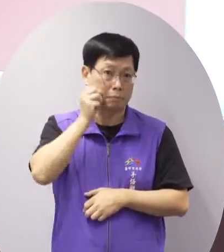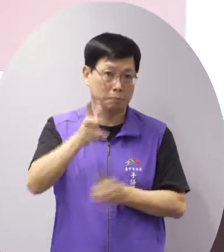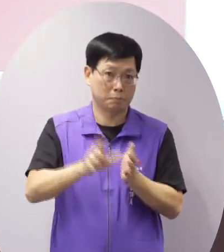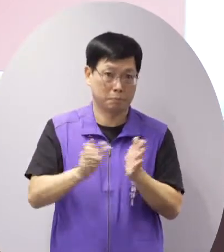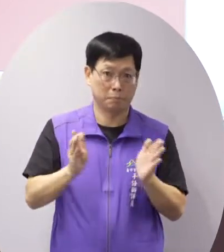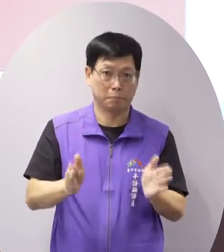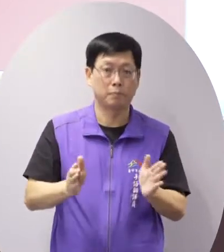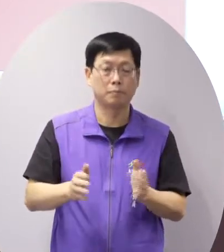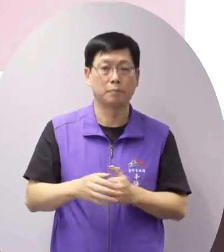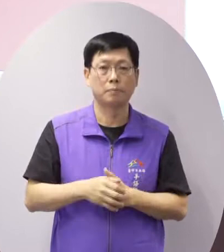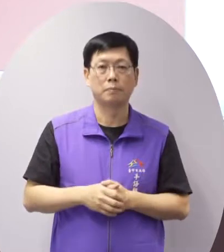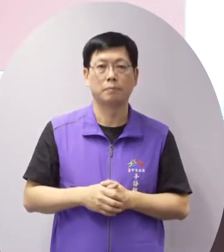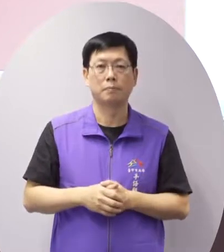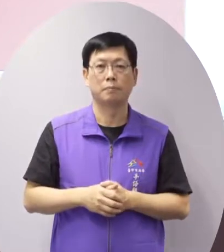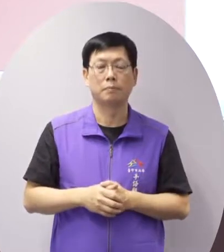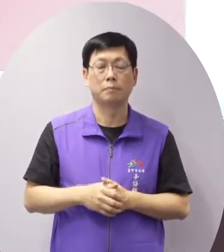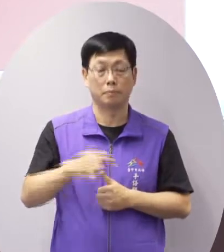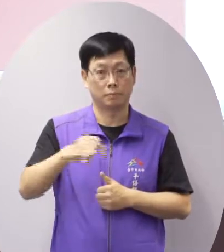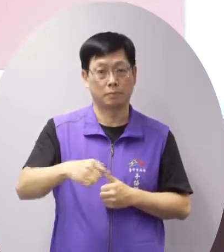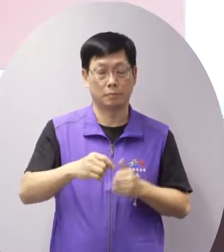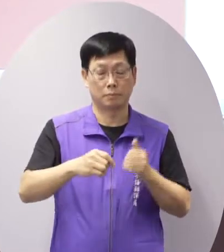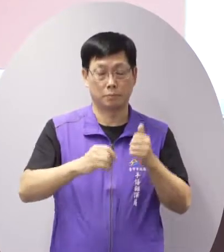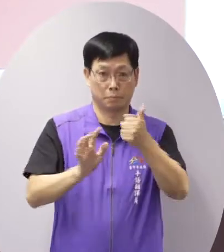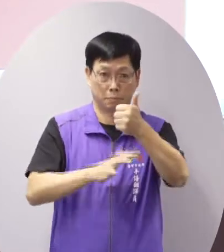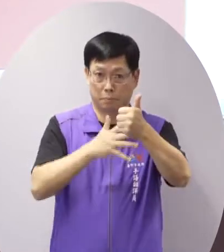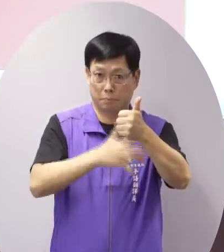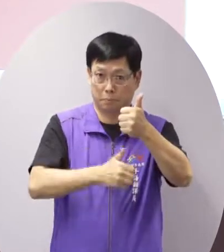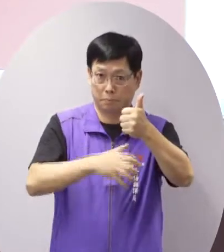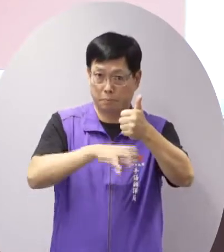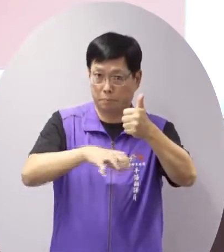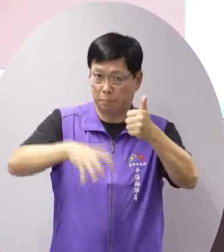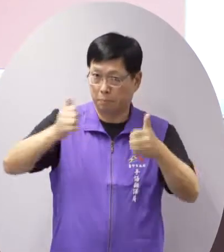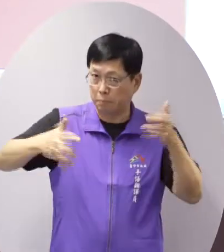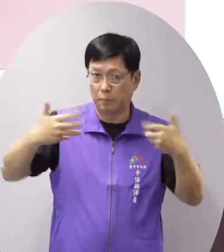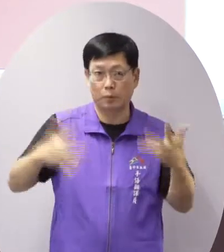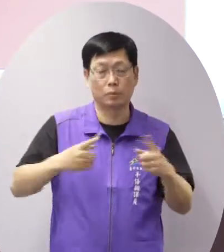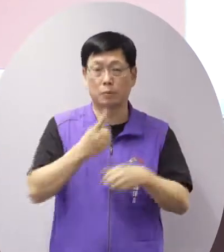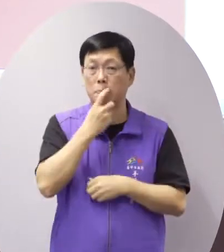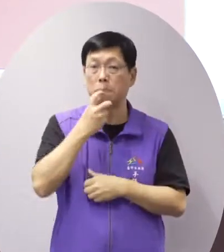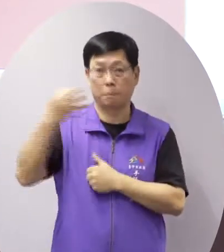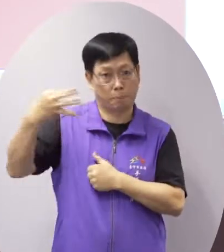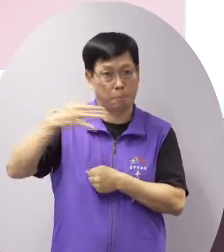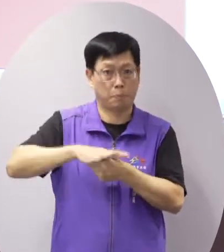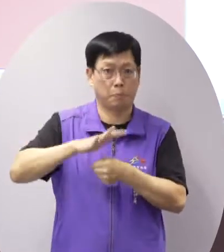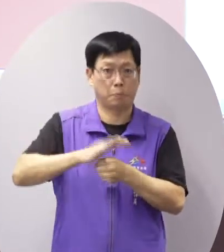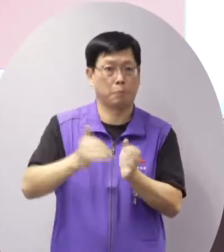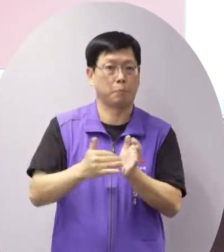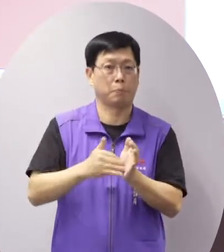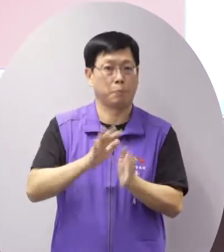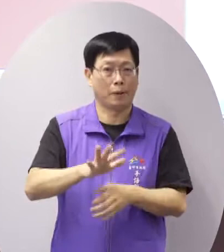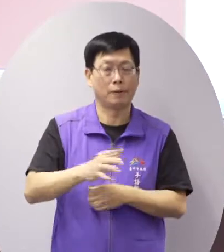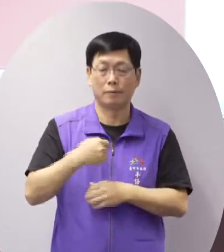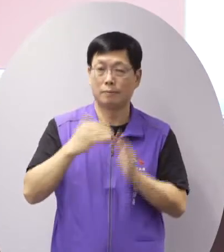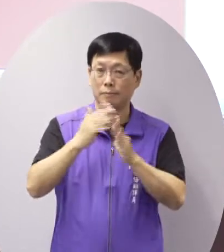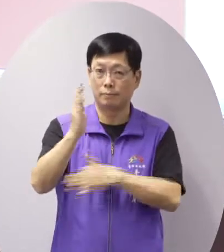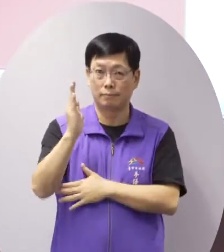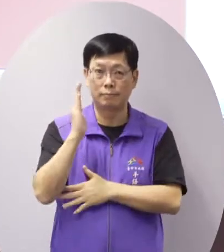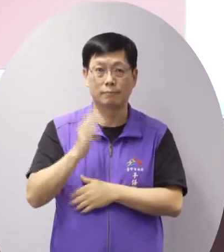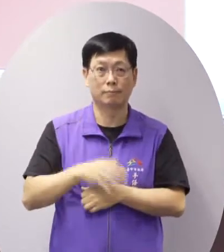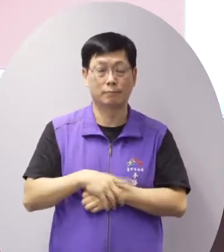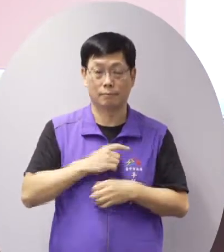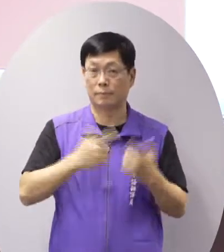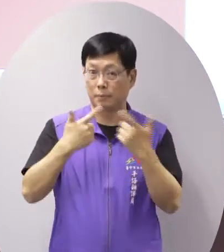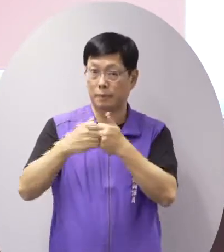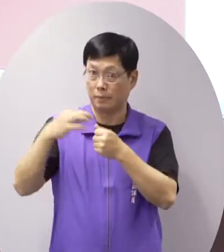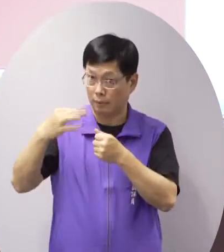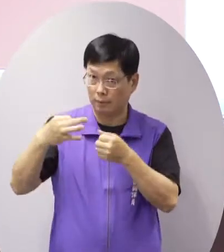来，我想我们各个局处都有很多中央的补助款，那我们市政府的这个配合